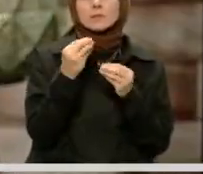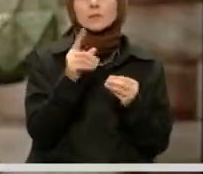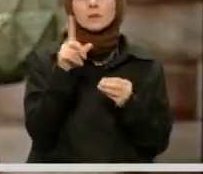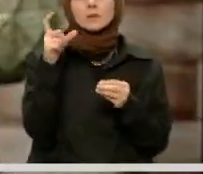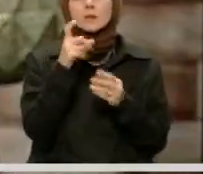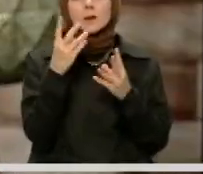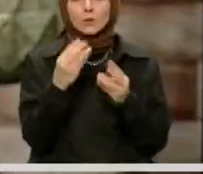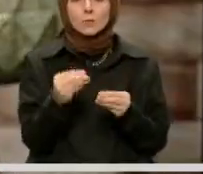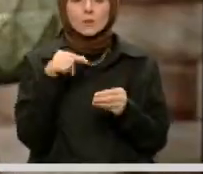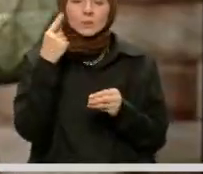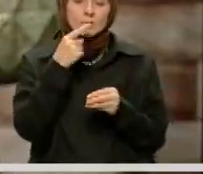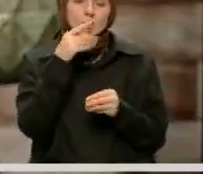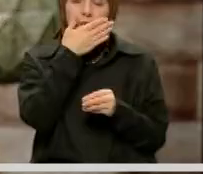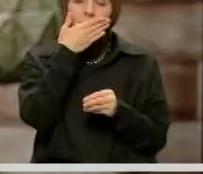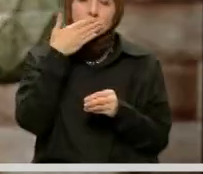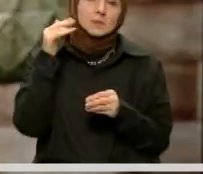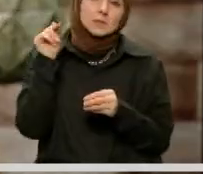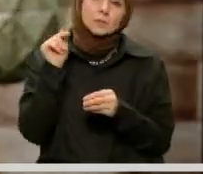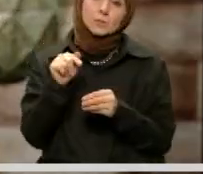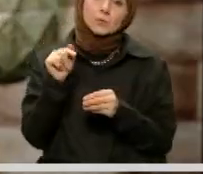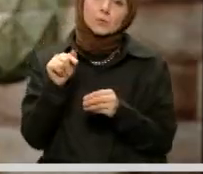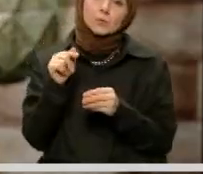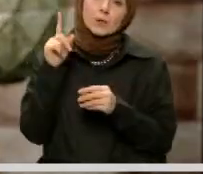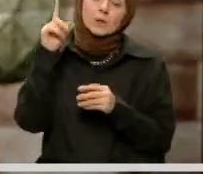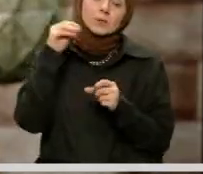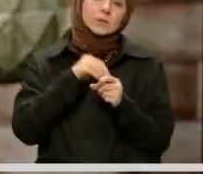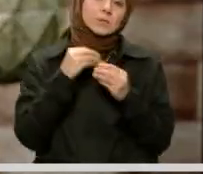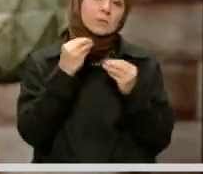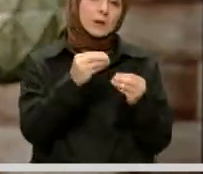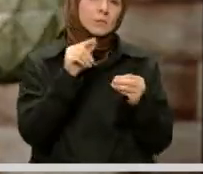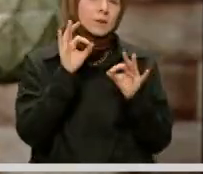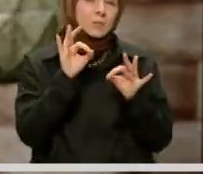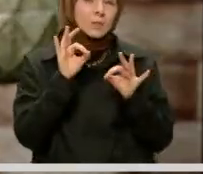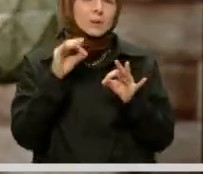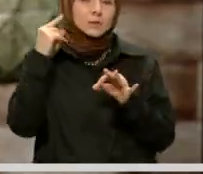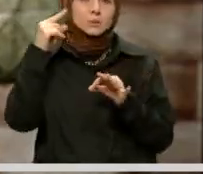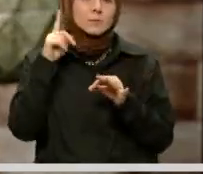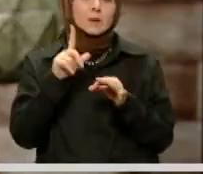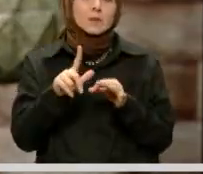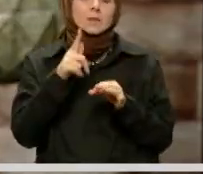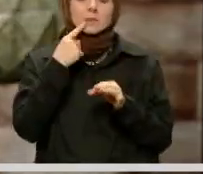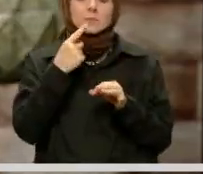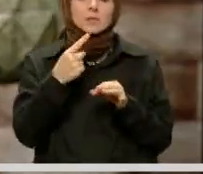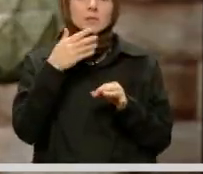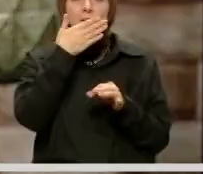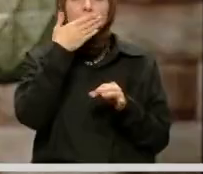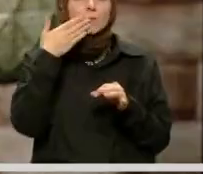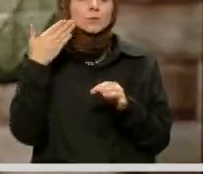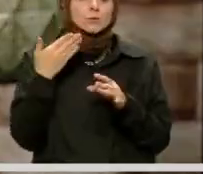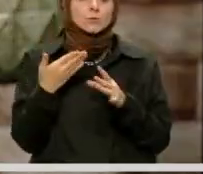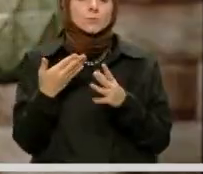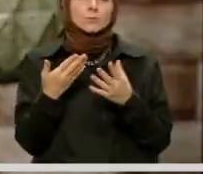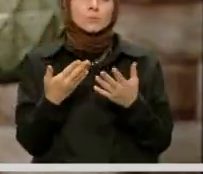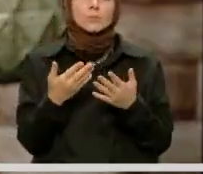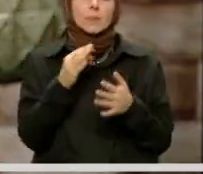adeta. O yüzden Ramazan'ı, bu infak ayını bu gözle değerlendirmek gerekiyor. Dedik ya orucun hikmetlerinden bir tanesi aç kaldık,